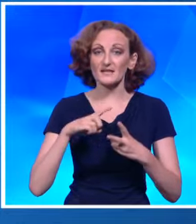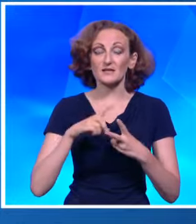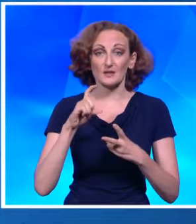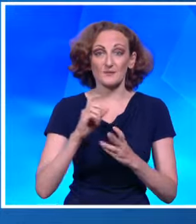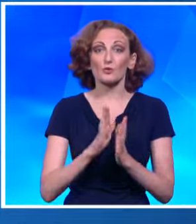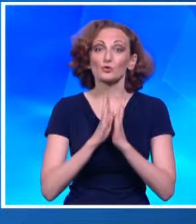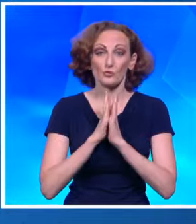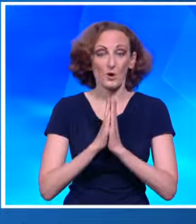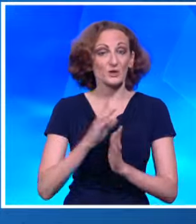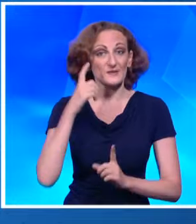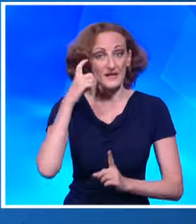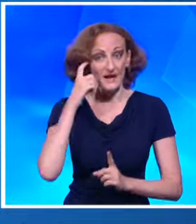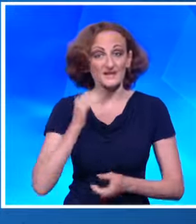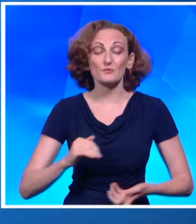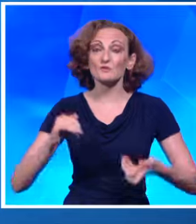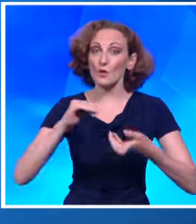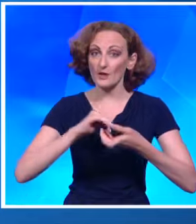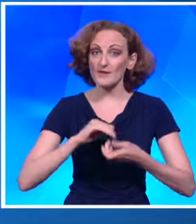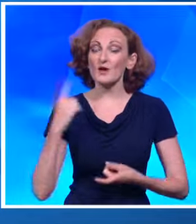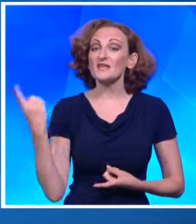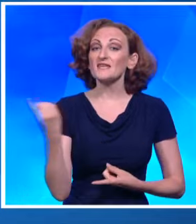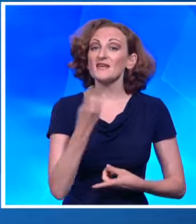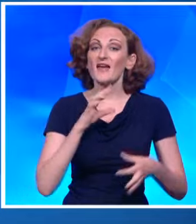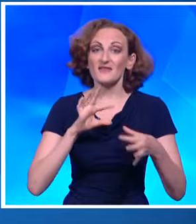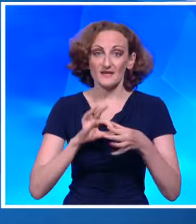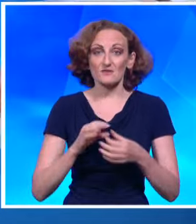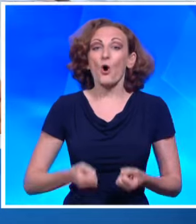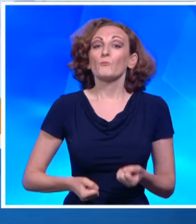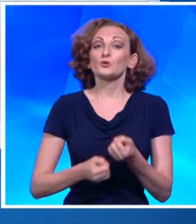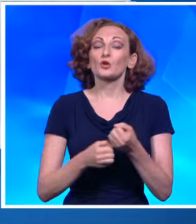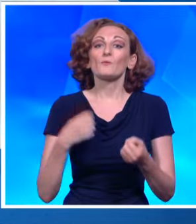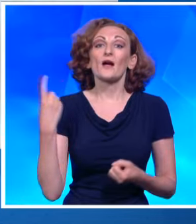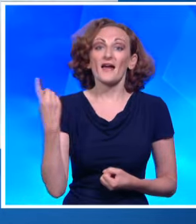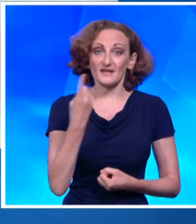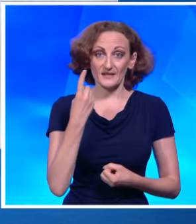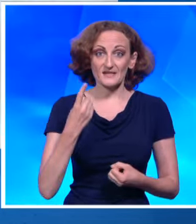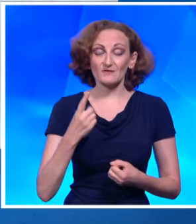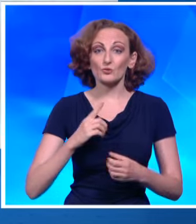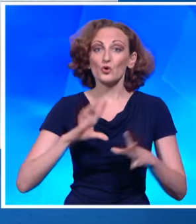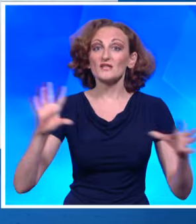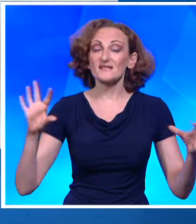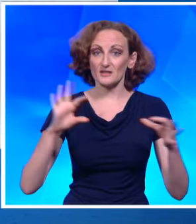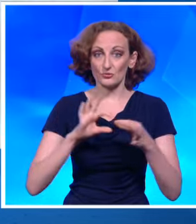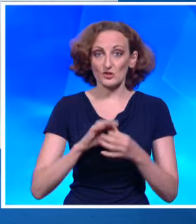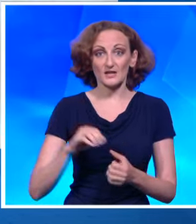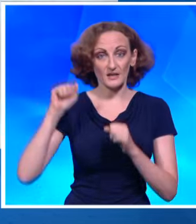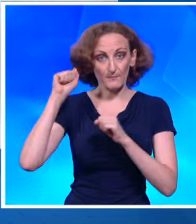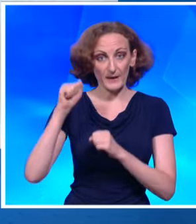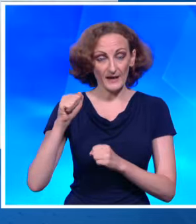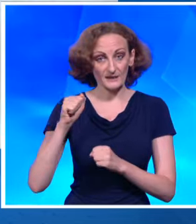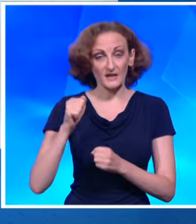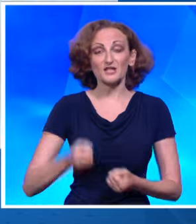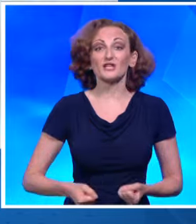радост, разум, сплотеност и единство. Подкрепяме единството и заедността на партията и заставаме категорично зад